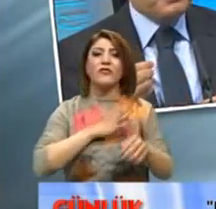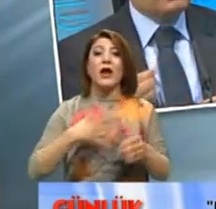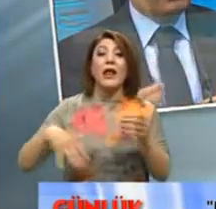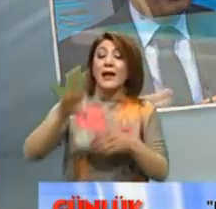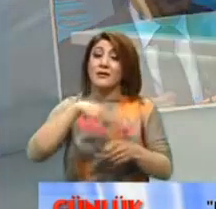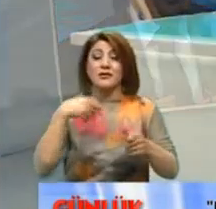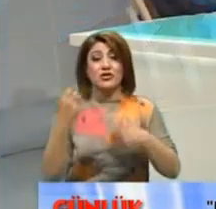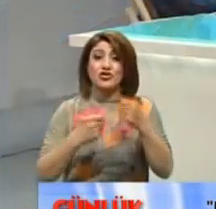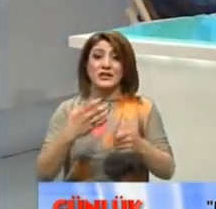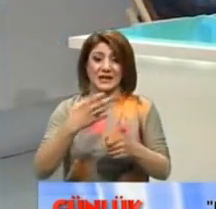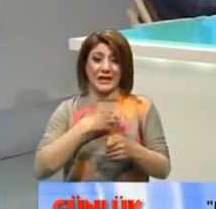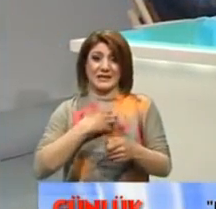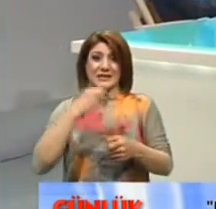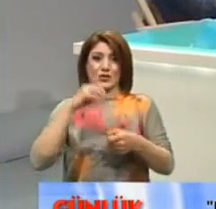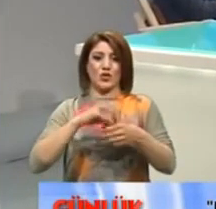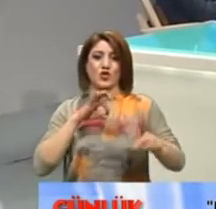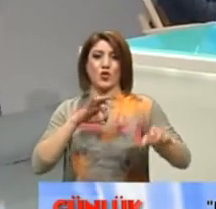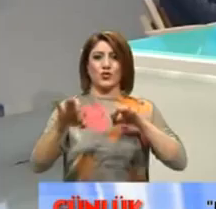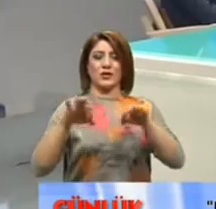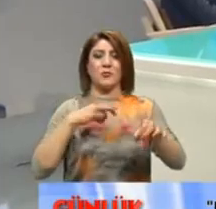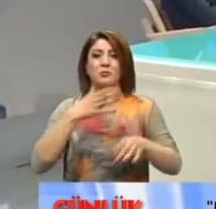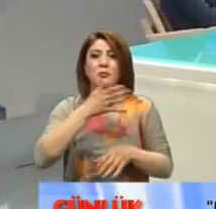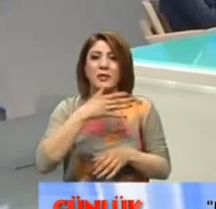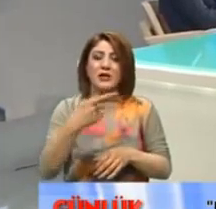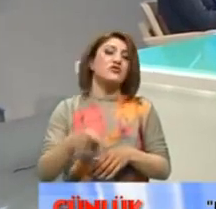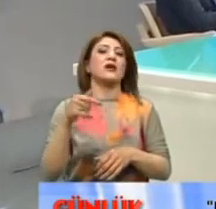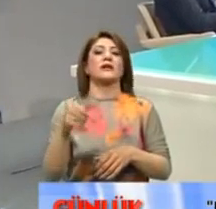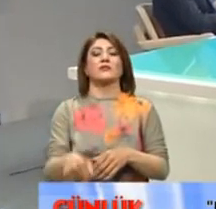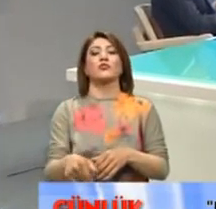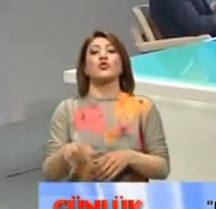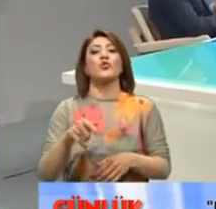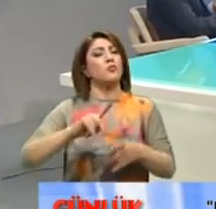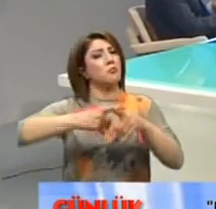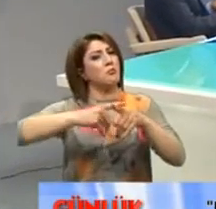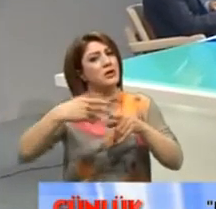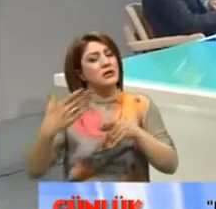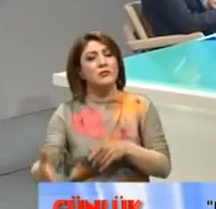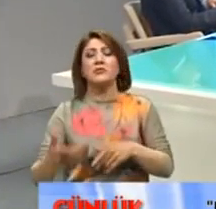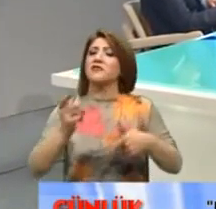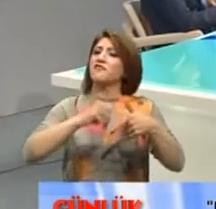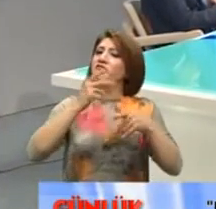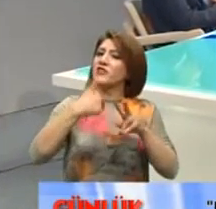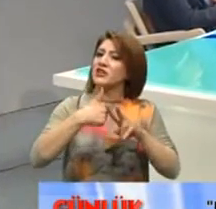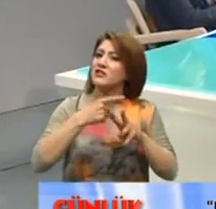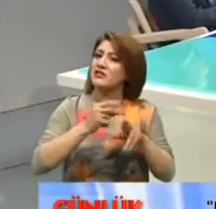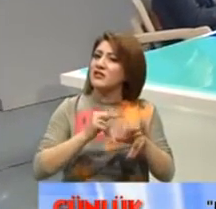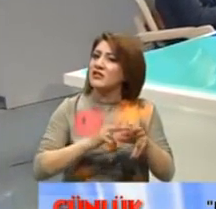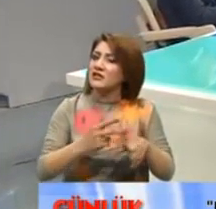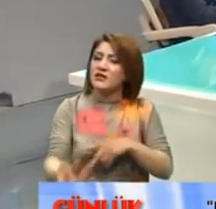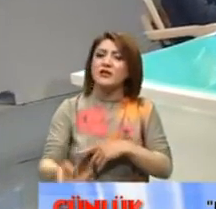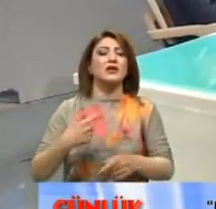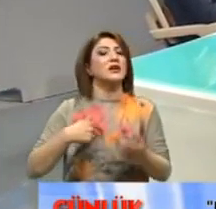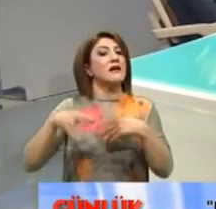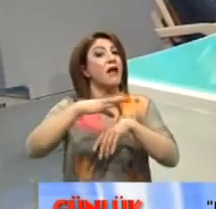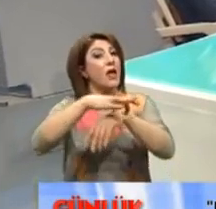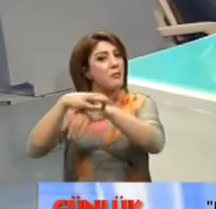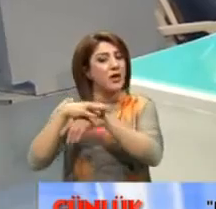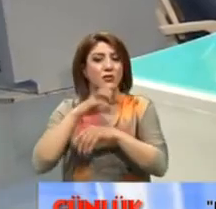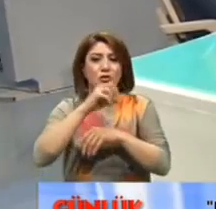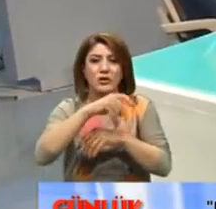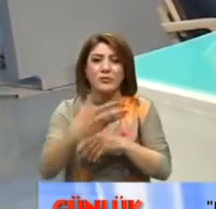göre bir yöntemini belirleyecek. Zaten pedagojik formasyona sahip. Yani matematikçisi de sahip, fizikçisi de sahip. İlla rehber öğretmen